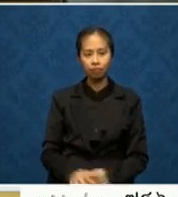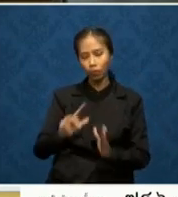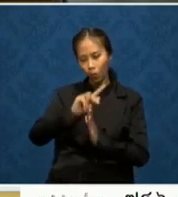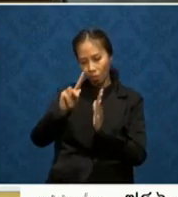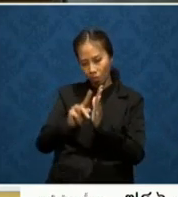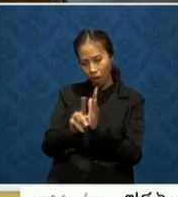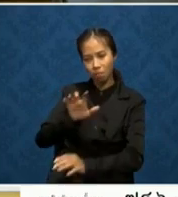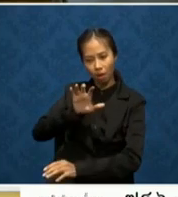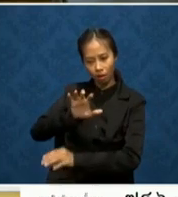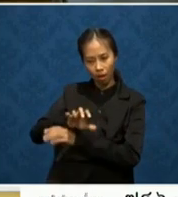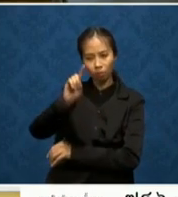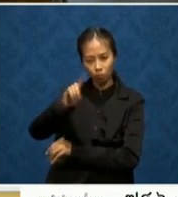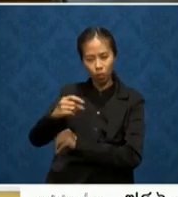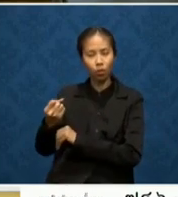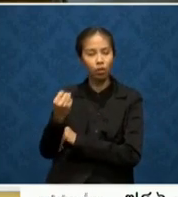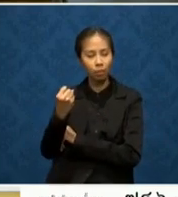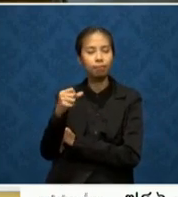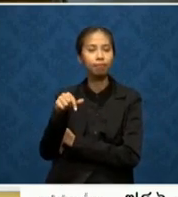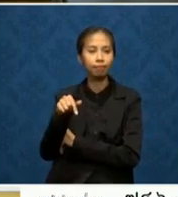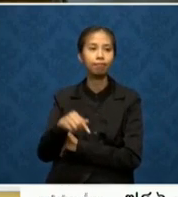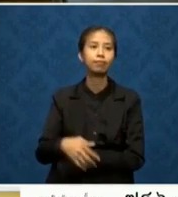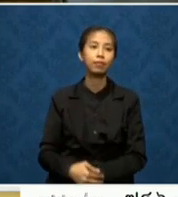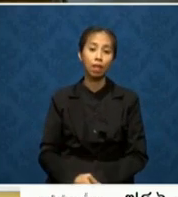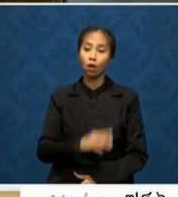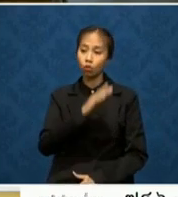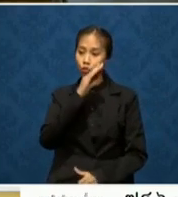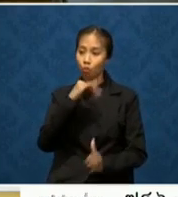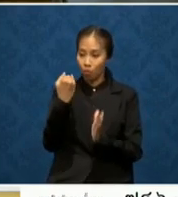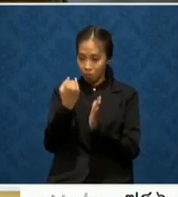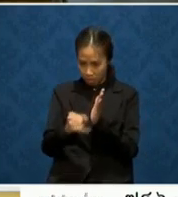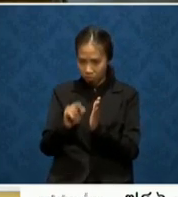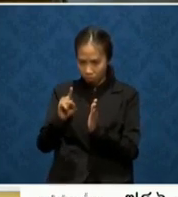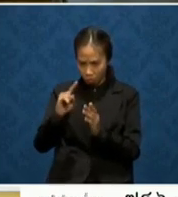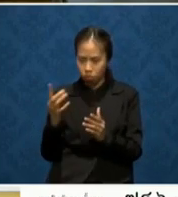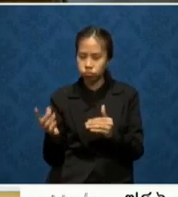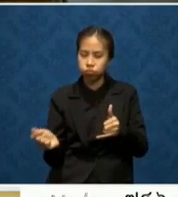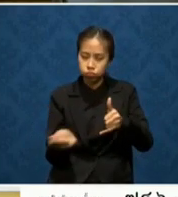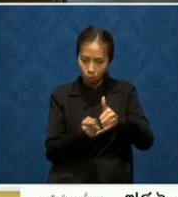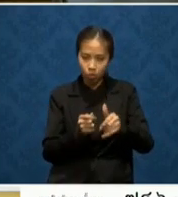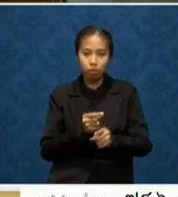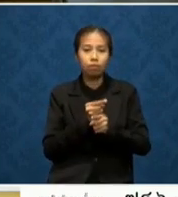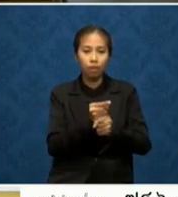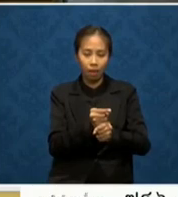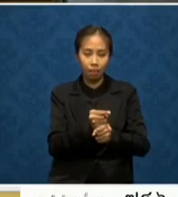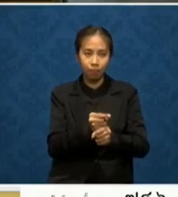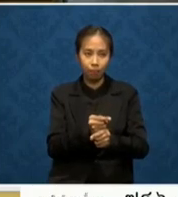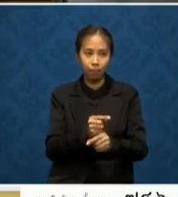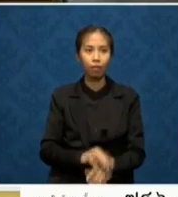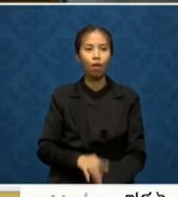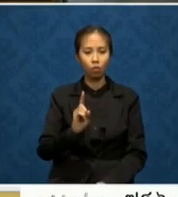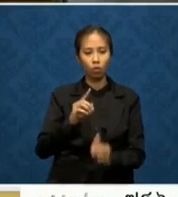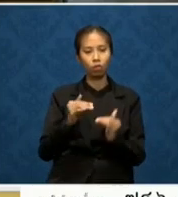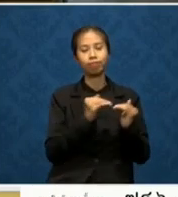องมีประสิทธิภาพเอาคนผิดมาลงโทษรวมทั้งการบริหารโทษต้องเท่า